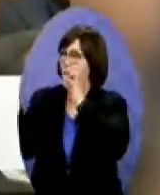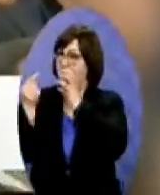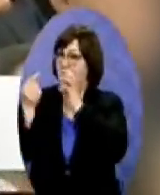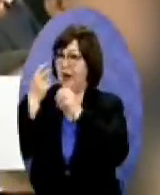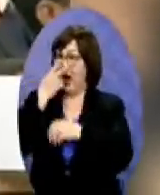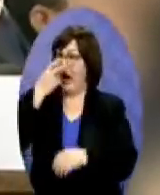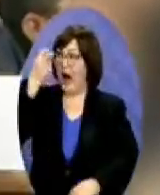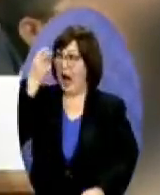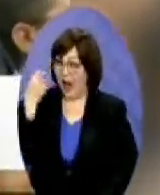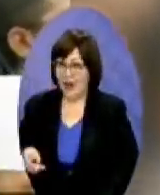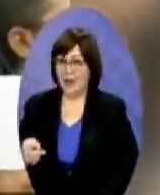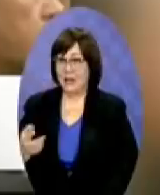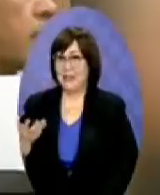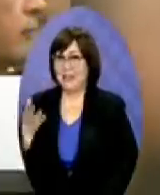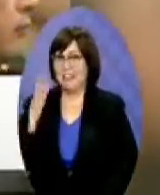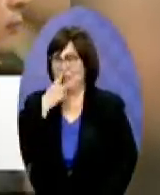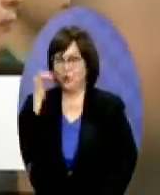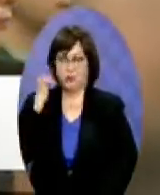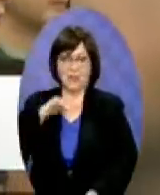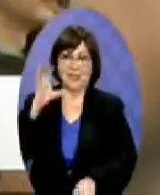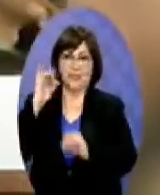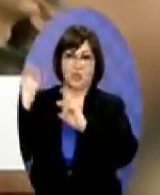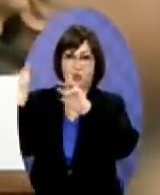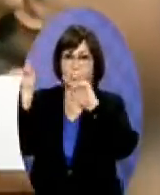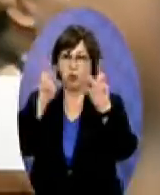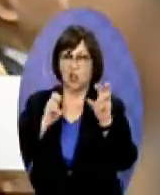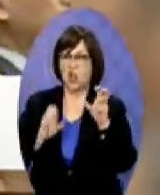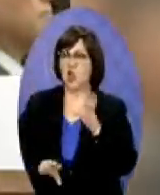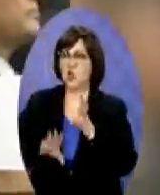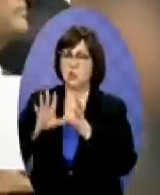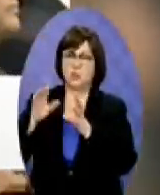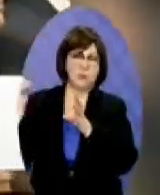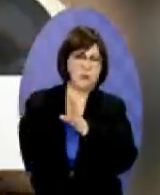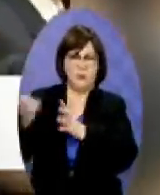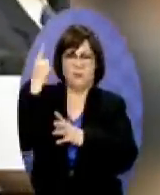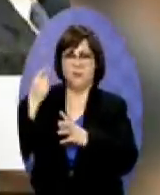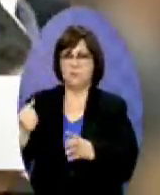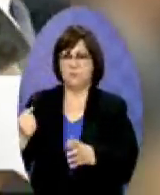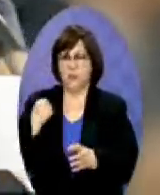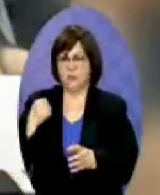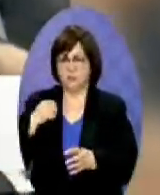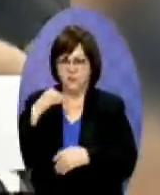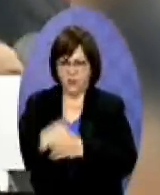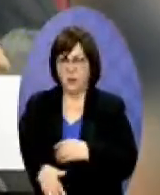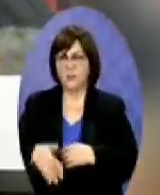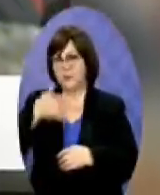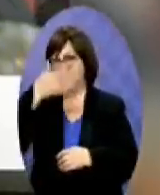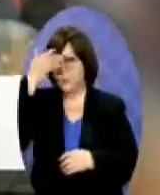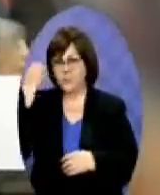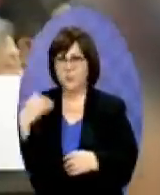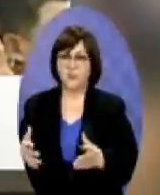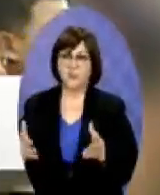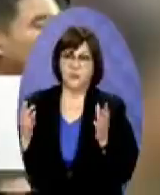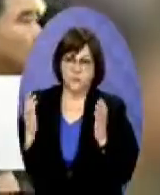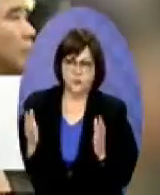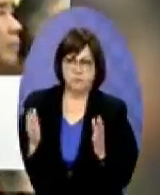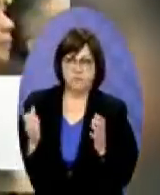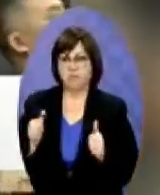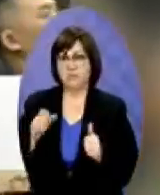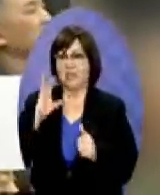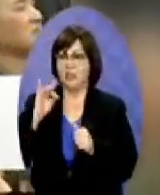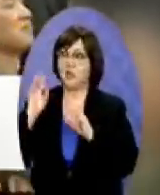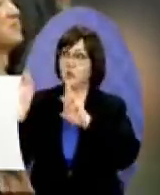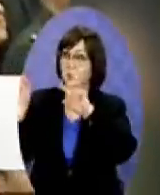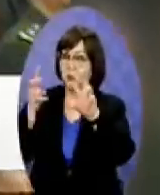хүргэж Хятадын сансар судлалын төвшин өндөрт хүрснийг дэлхийд дахинд харуулсан. За иймд Хятадын коммунист нам сансар судлалын энэ